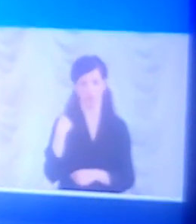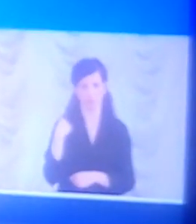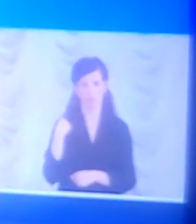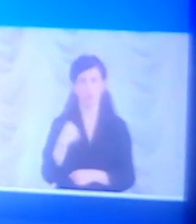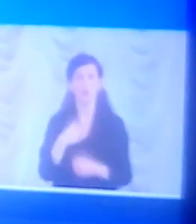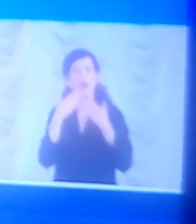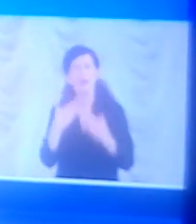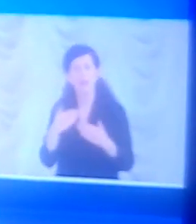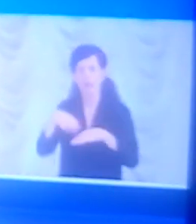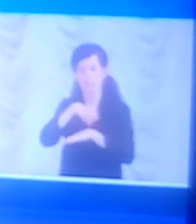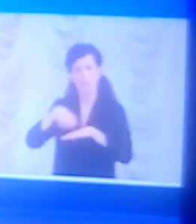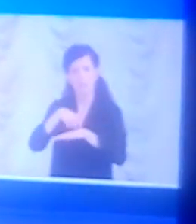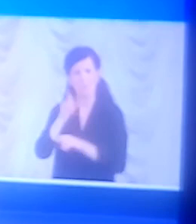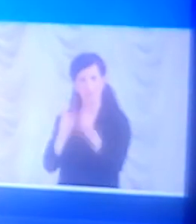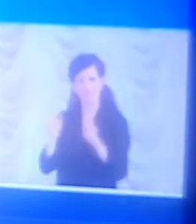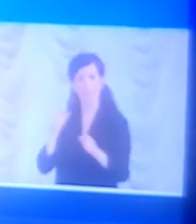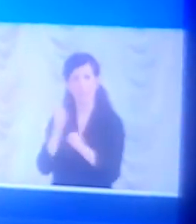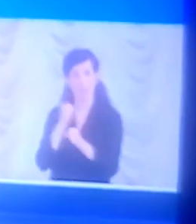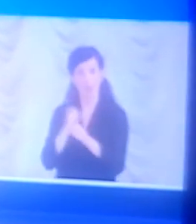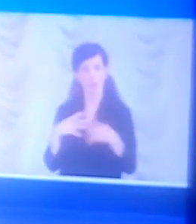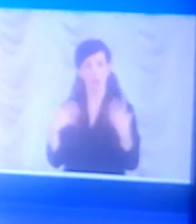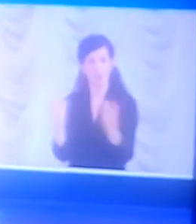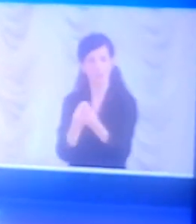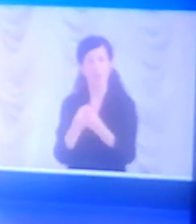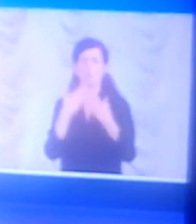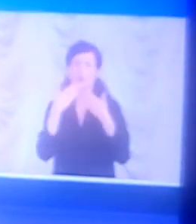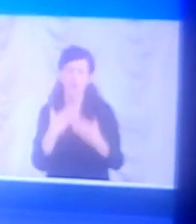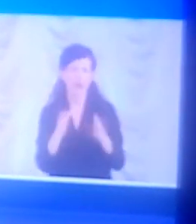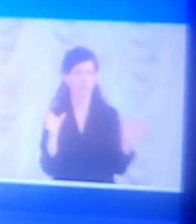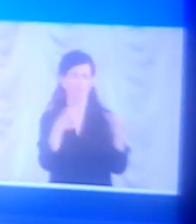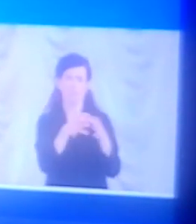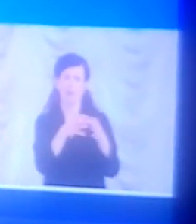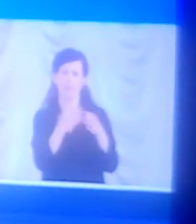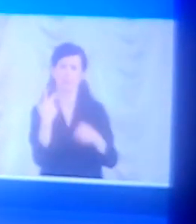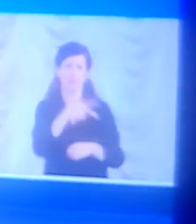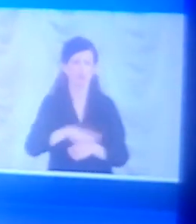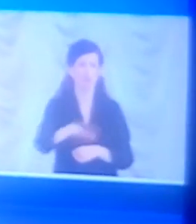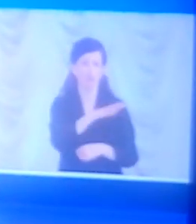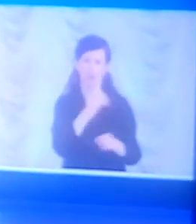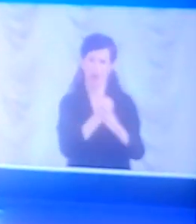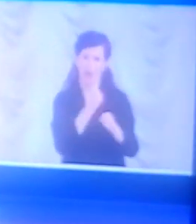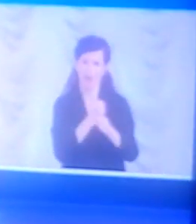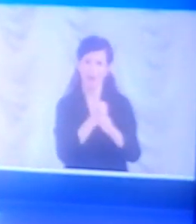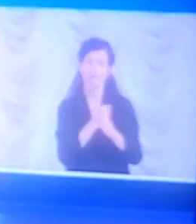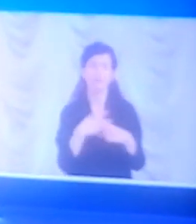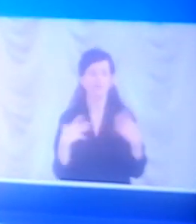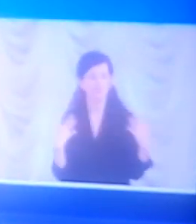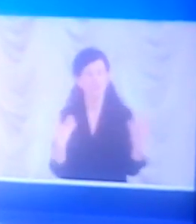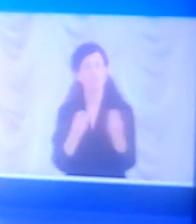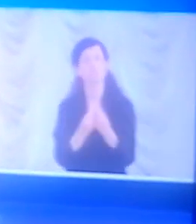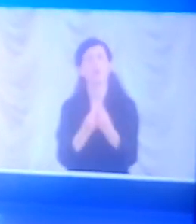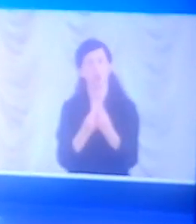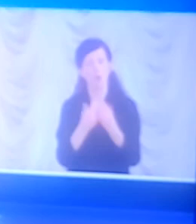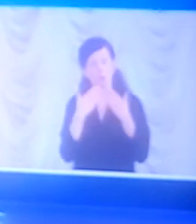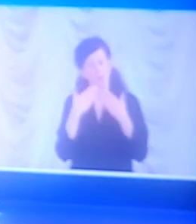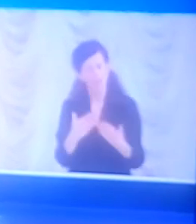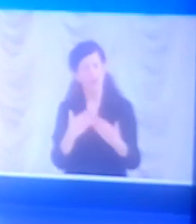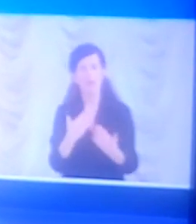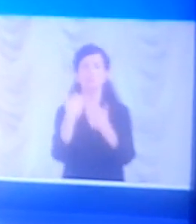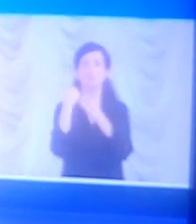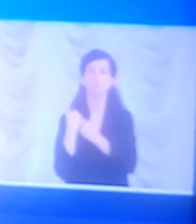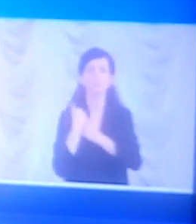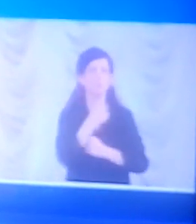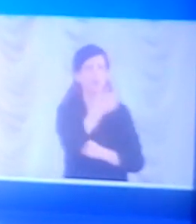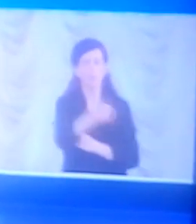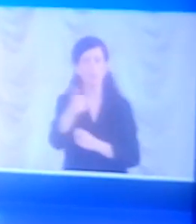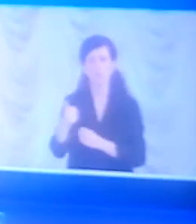i ministri che hanno lavorato a questo, ringrazio tutte le parti sociali che si sono prestati ancora una volta con grande senso di responsabilità per